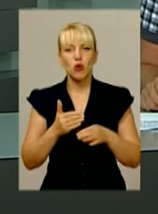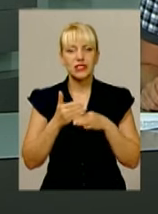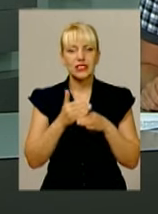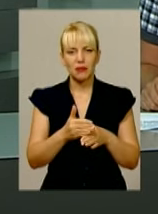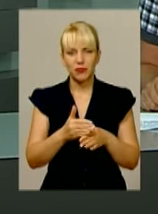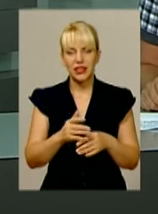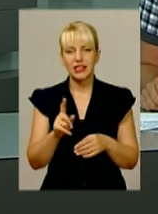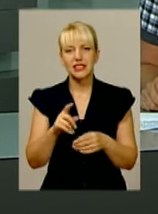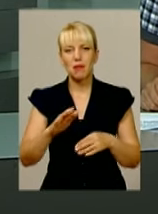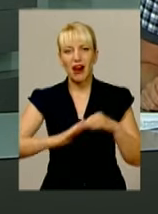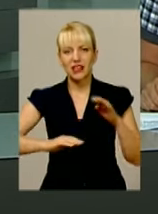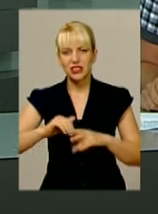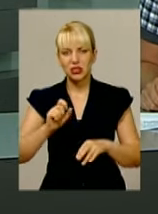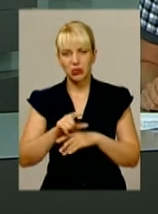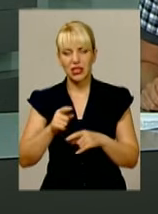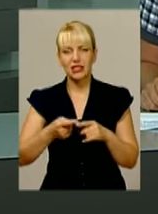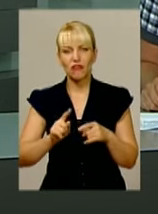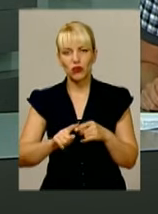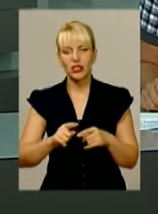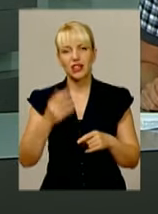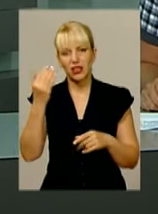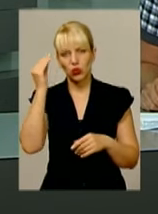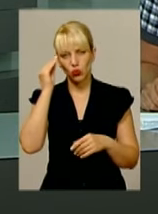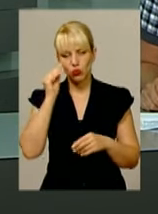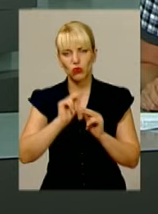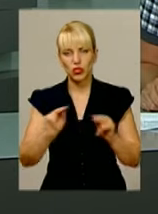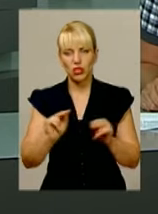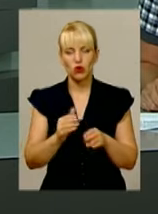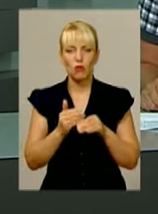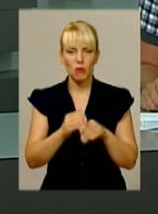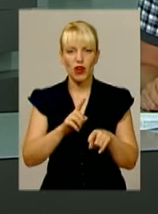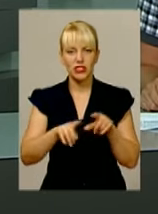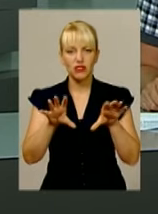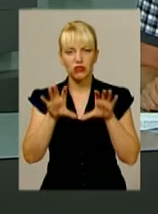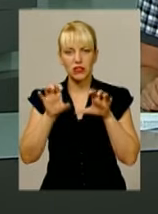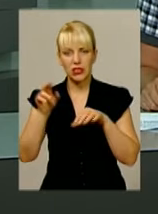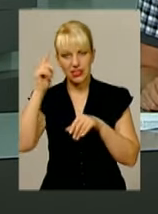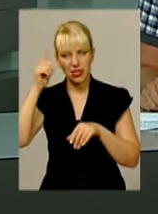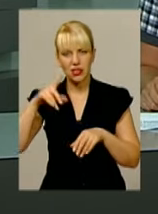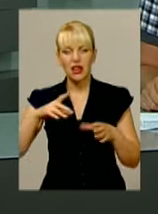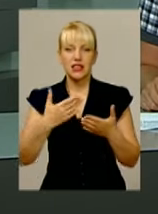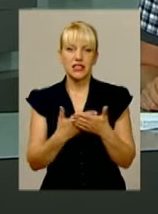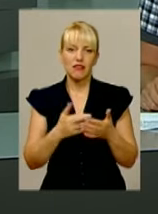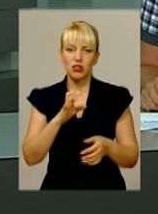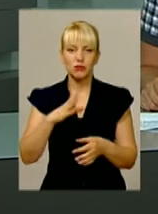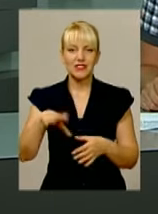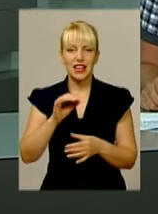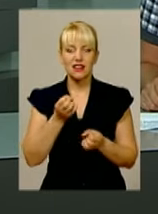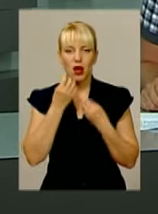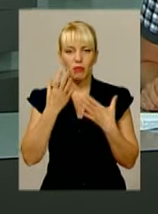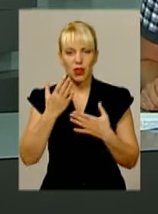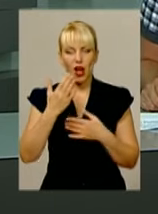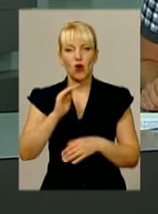завданнями. Саме вони, на думку вчителів, допомагають учням краще засвоїти знання. Здавалося б, все на благо дітей. Однак батьки